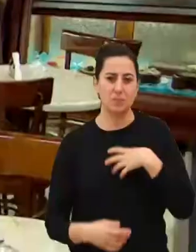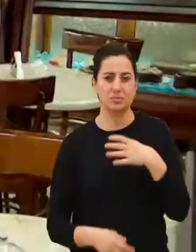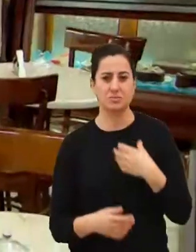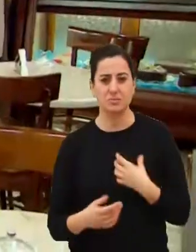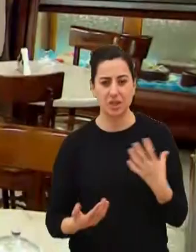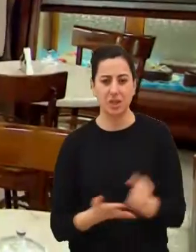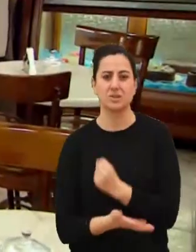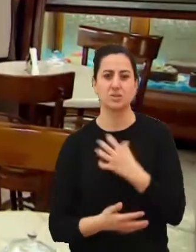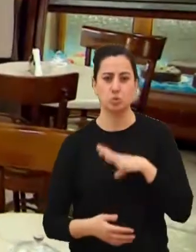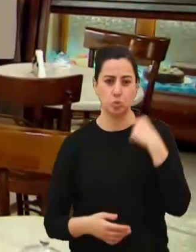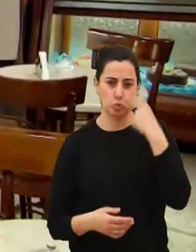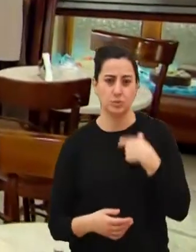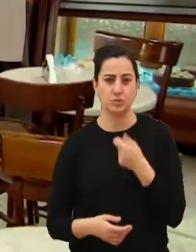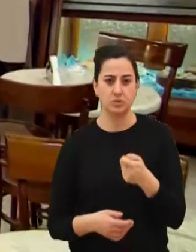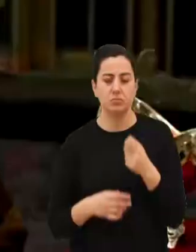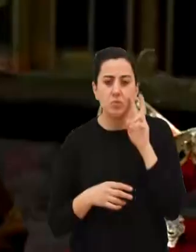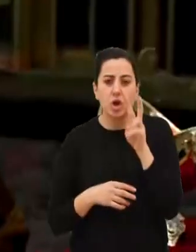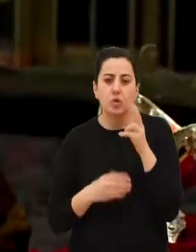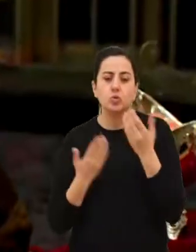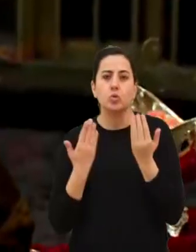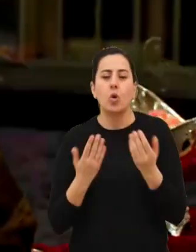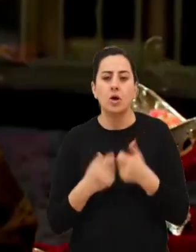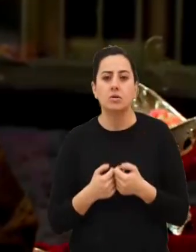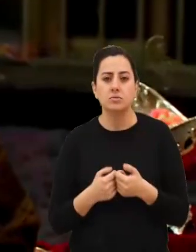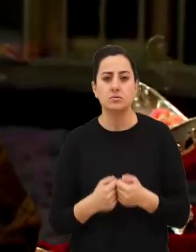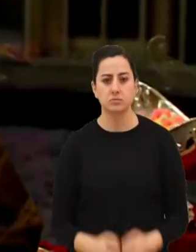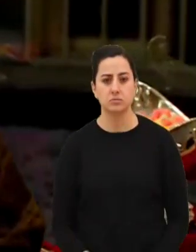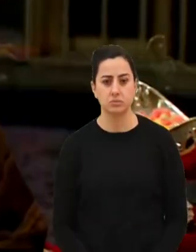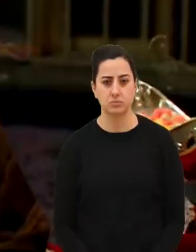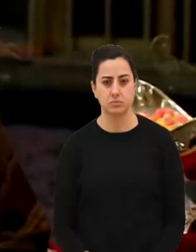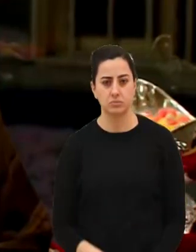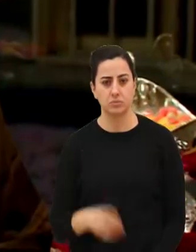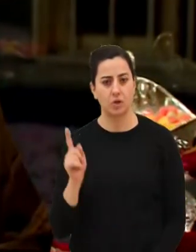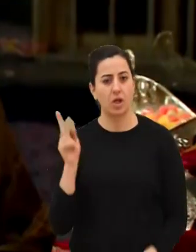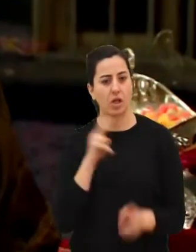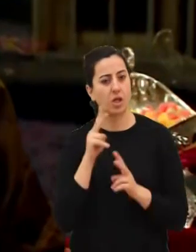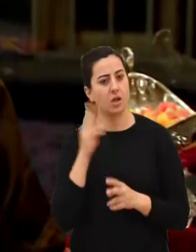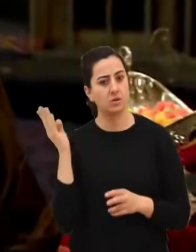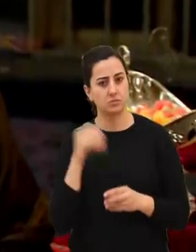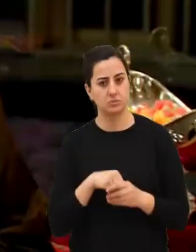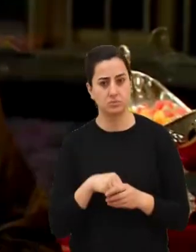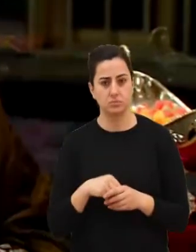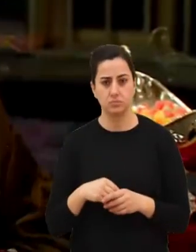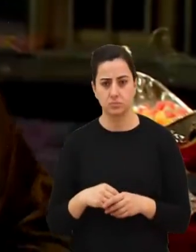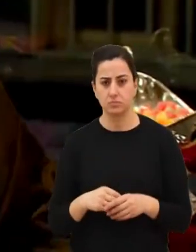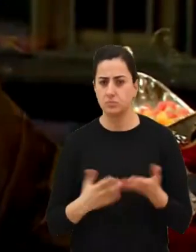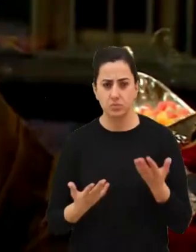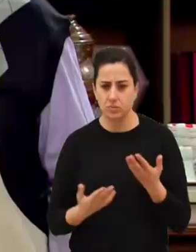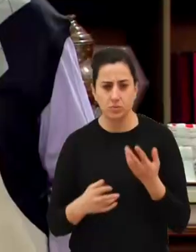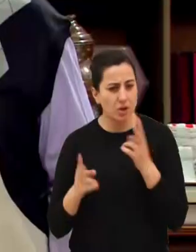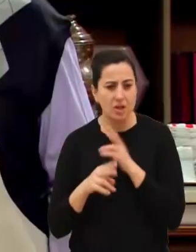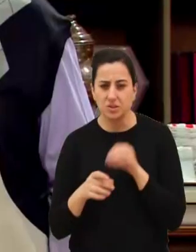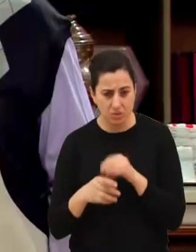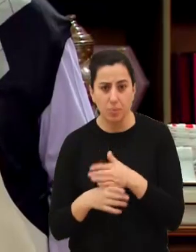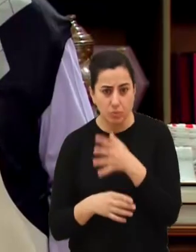Türkiye birinci. Bakayım böyle dua edeyim. O güley bana. Sonra bilir misin ne için